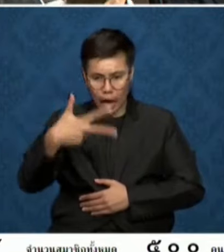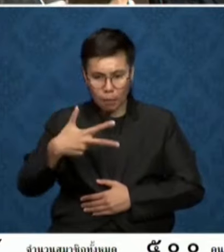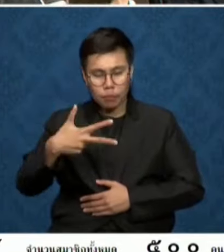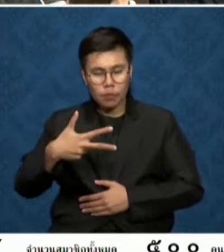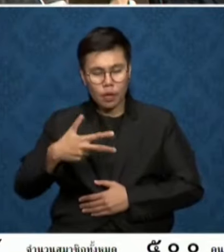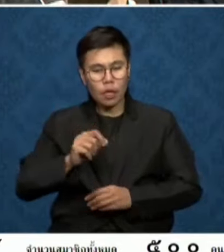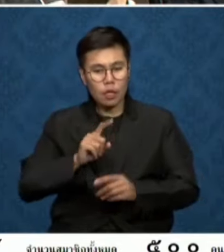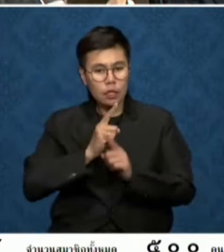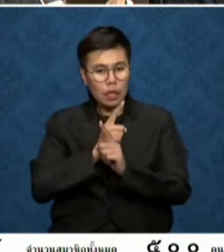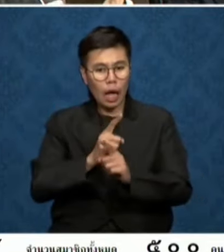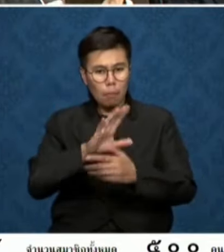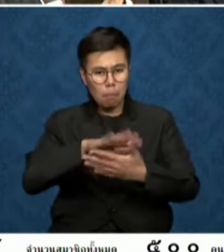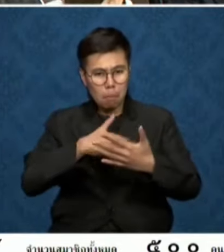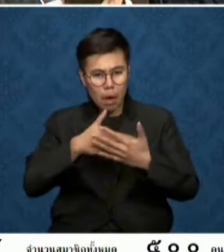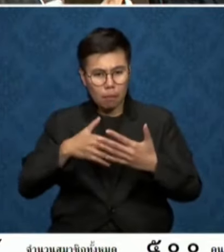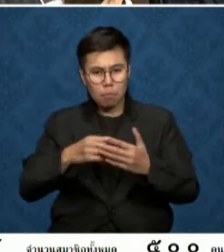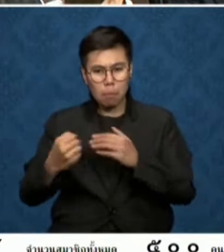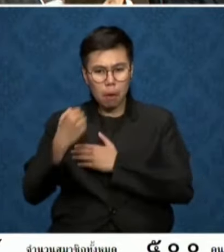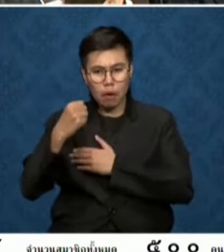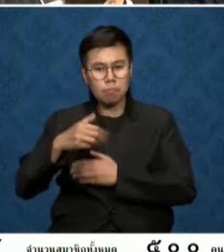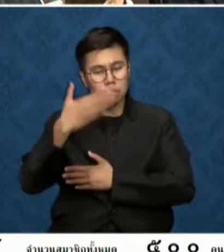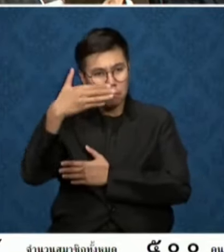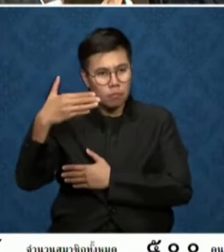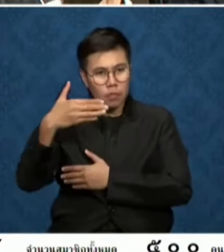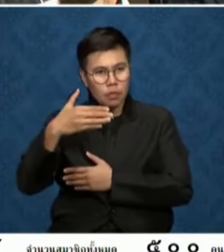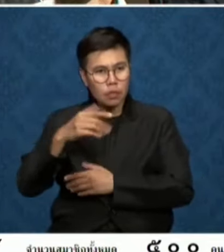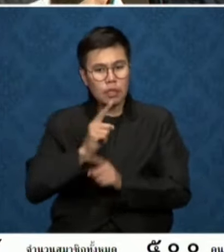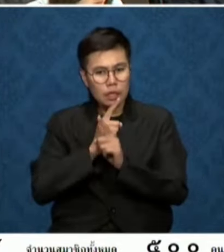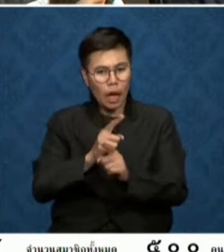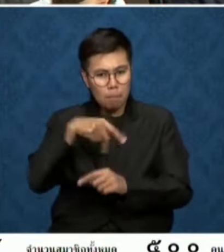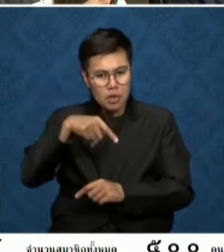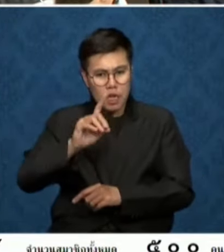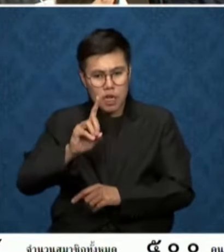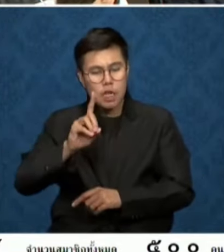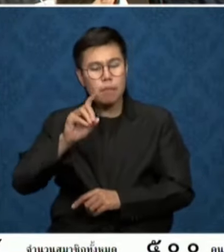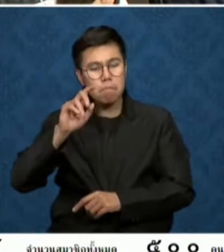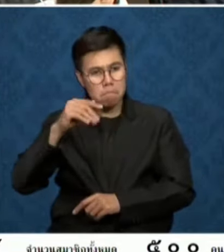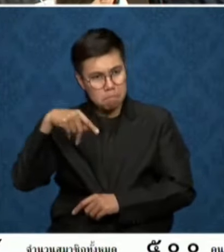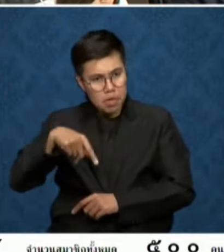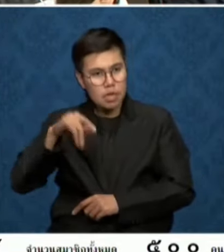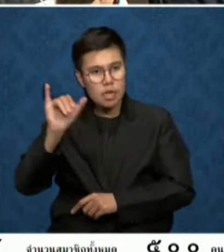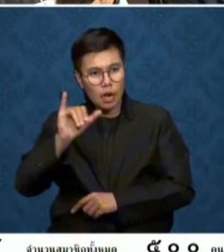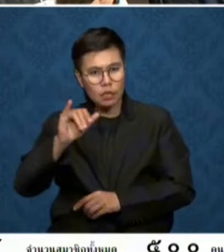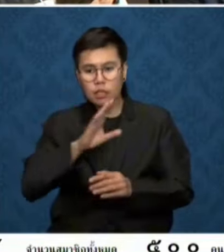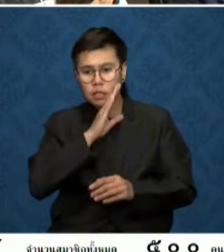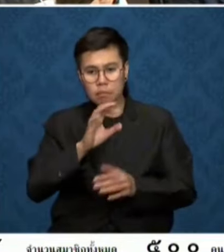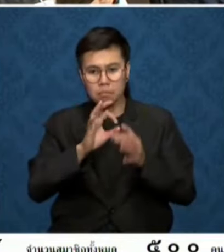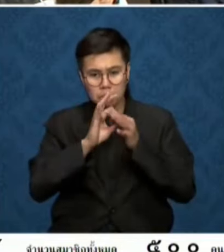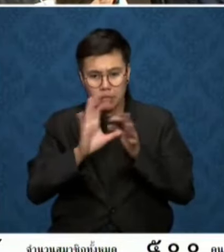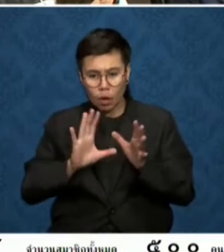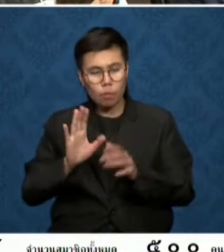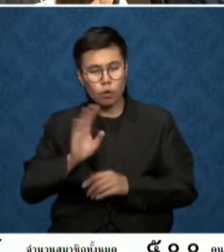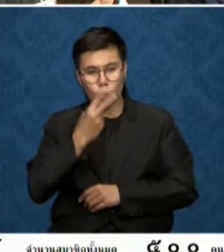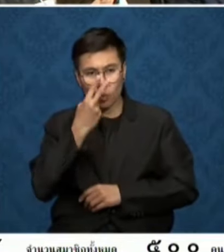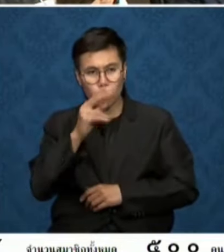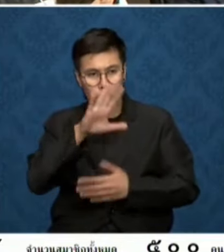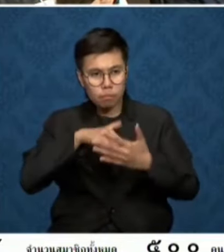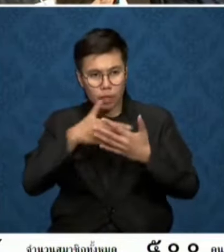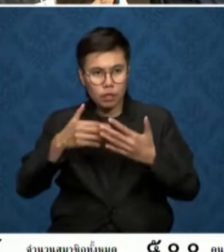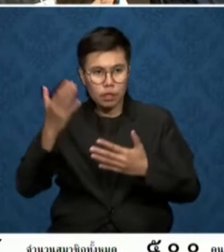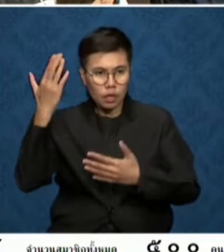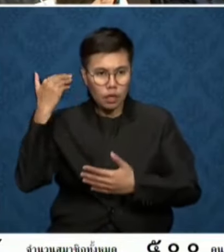พลังงานชาติหรือว่า PDP ฉบับใหม่แล้วหรือยังถ้ามันอาจจะไม่ได้สอดคล้องหรือว่ายังไงก็ให้เอาแผนมาดูแต่ว่าแผนตอ